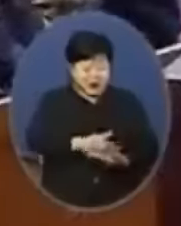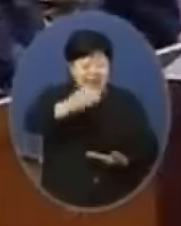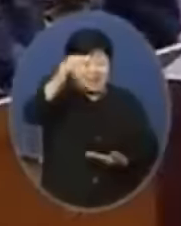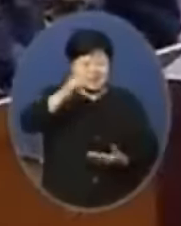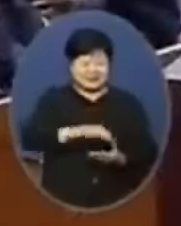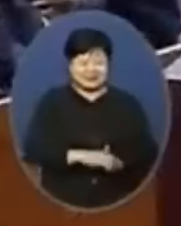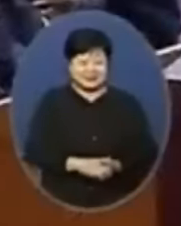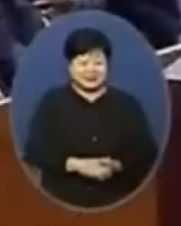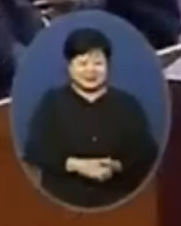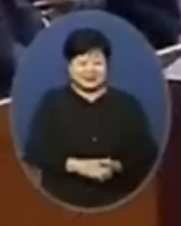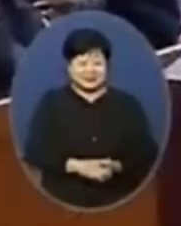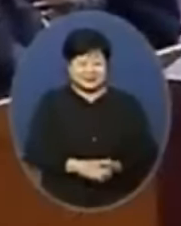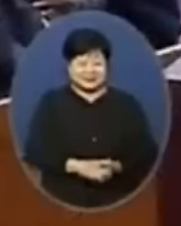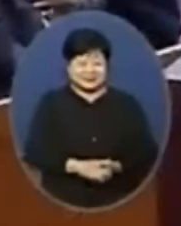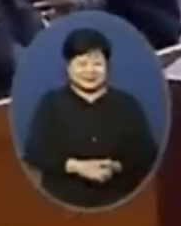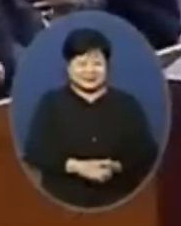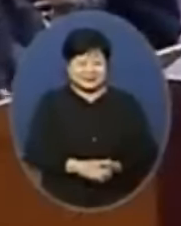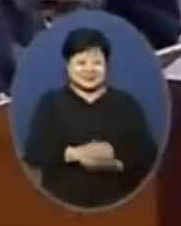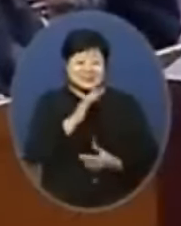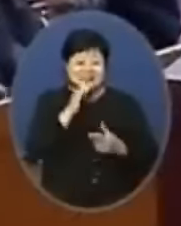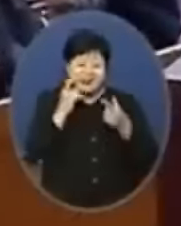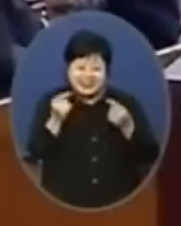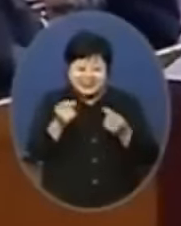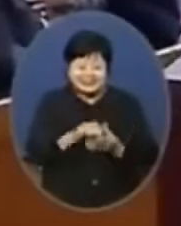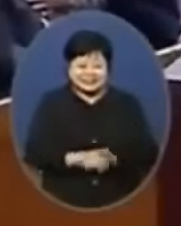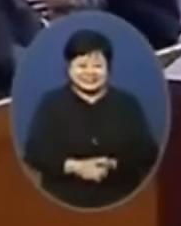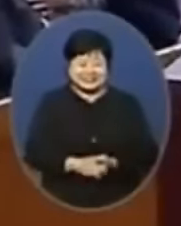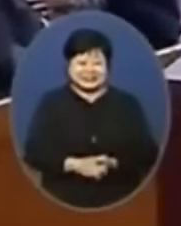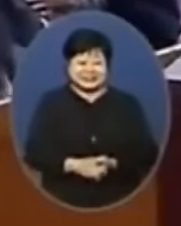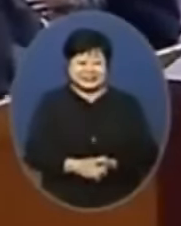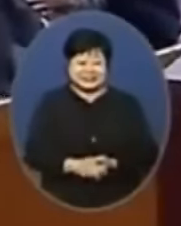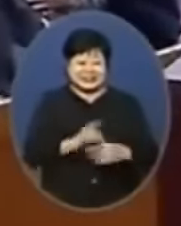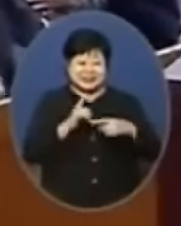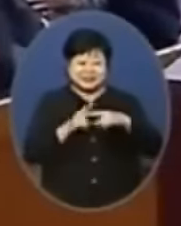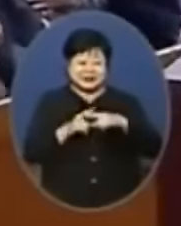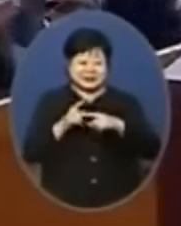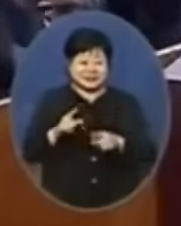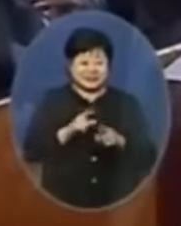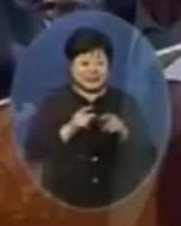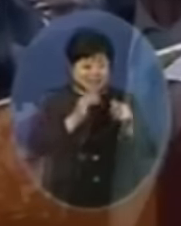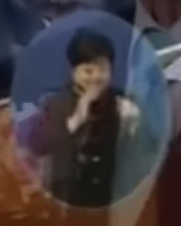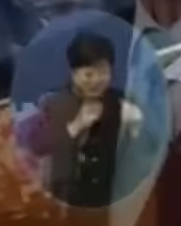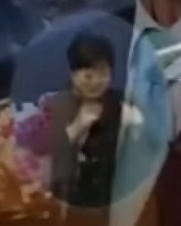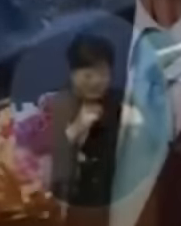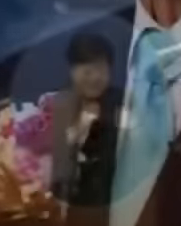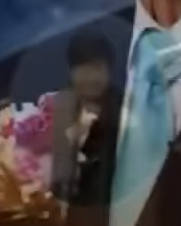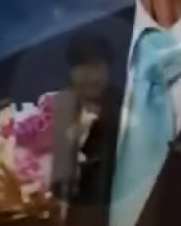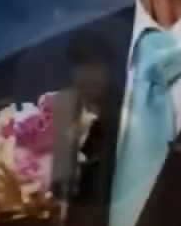아멘. 여러분 플러스 인생을 갖게 되는 것입니다.